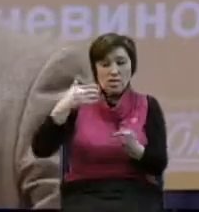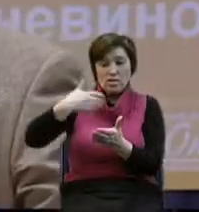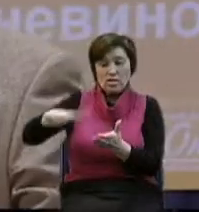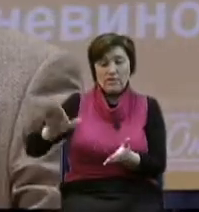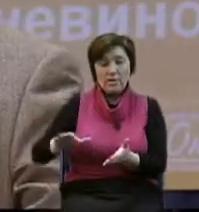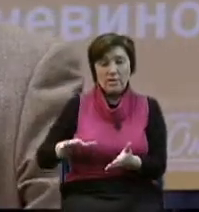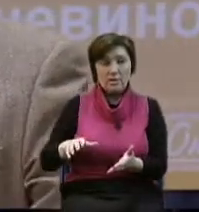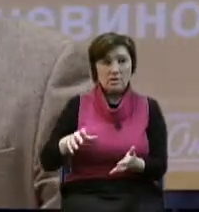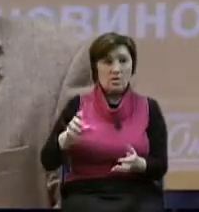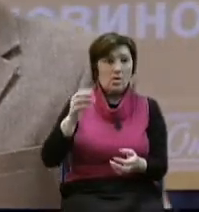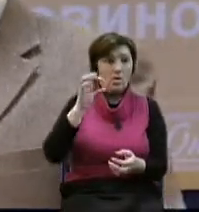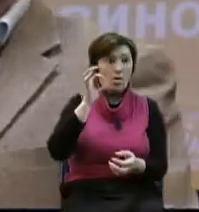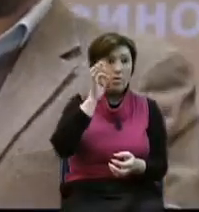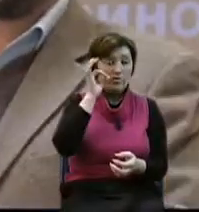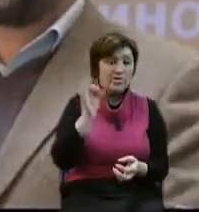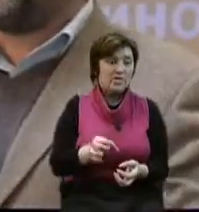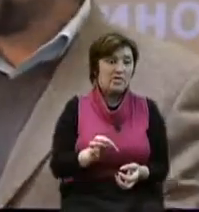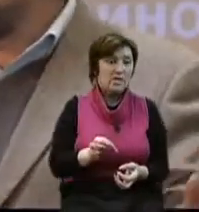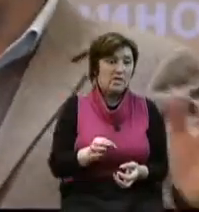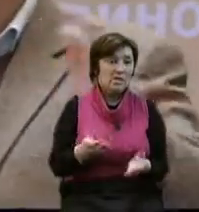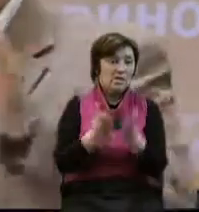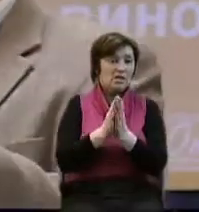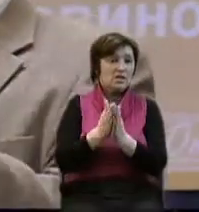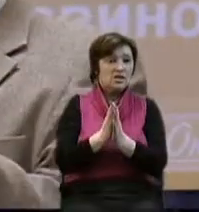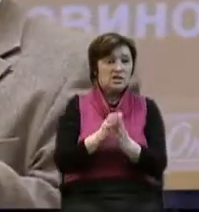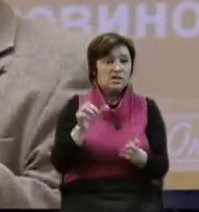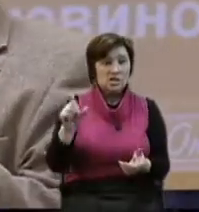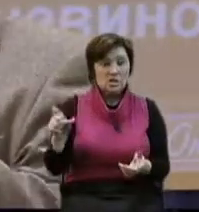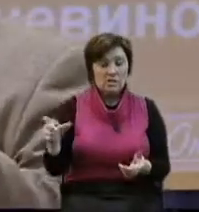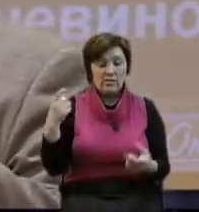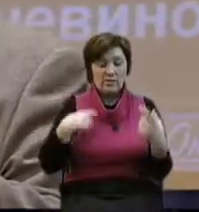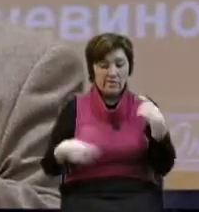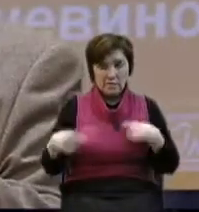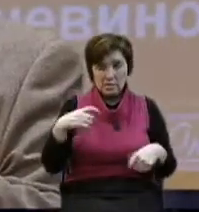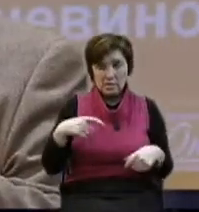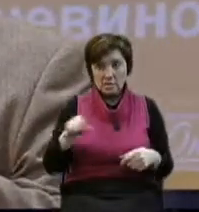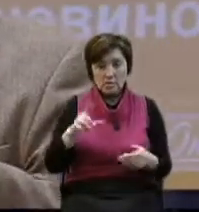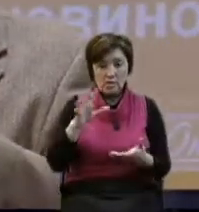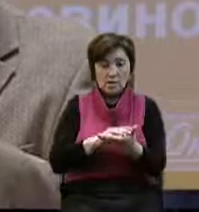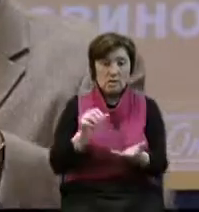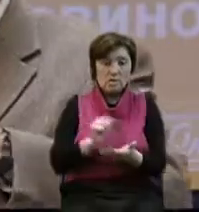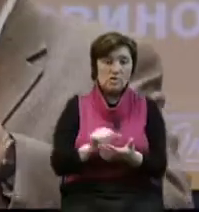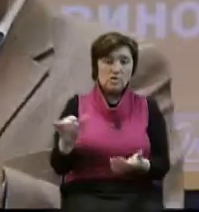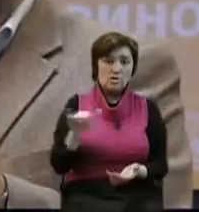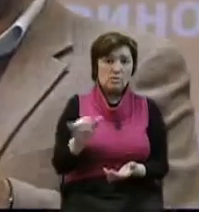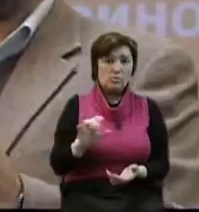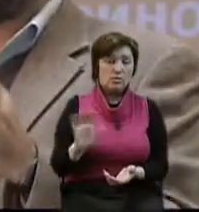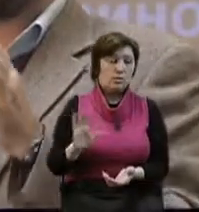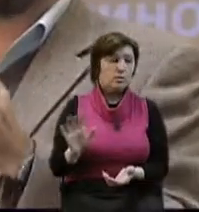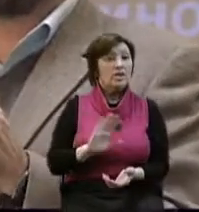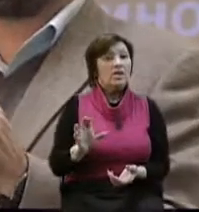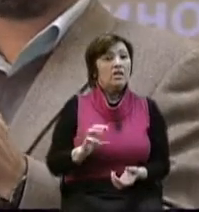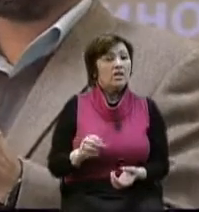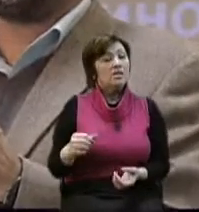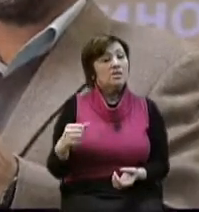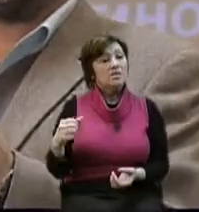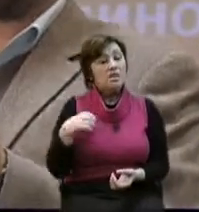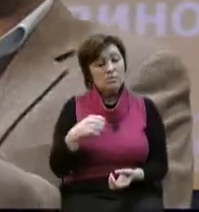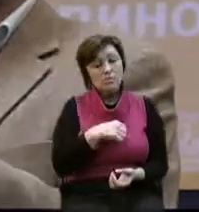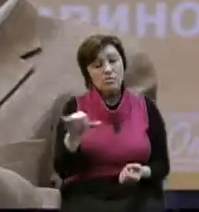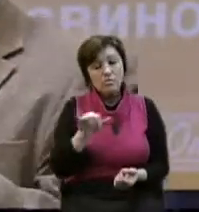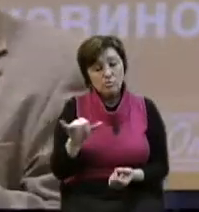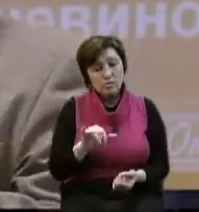обвинение книжников и фарисеев в отношении того, что он нарушал субботу. Он отверг не саму субботу или этот день, который